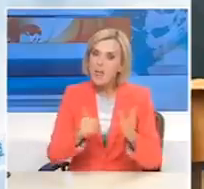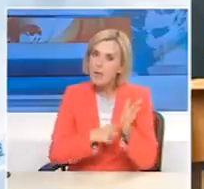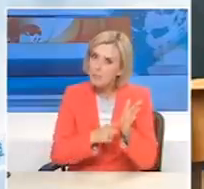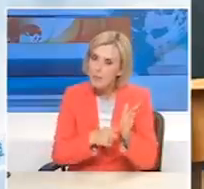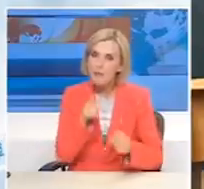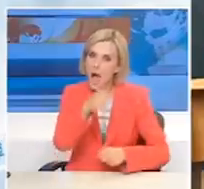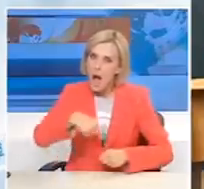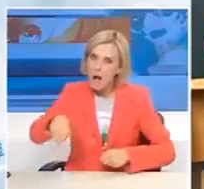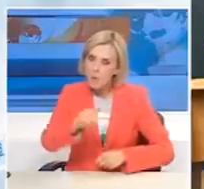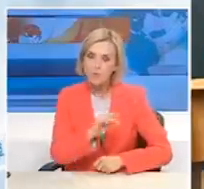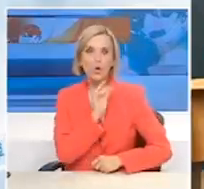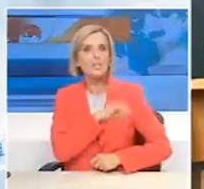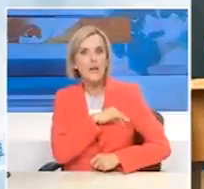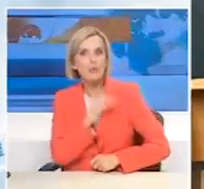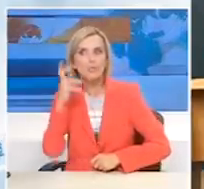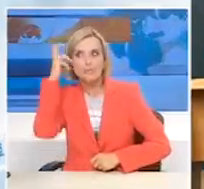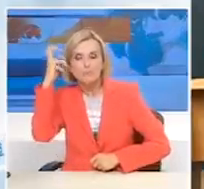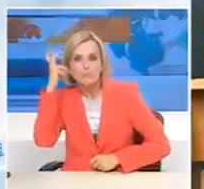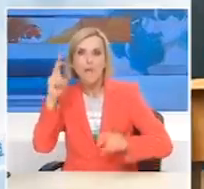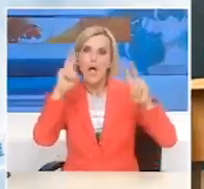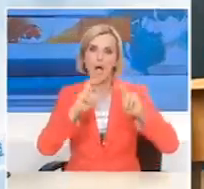να υποφεληθεί από την επιστημονική έρευνα?